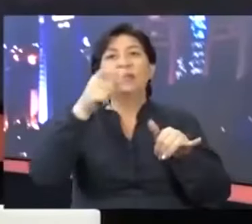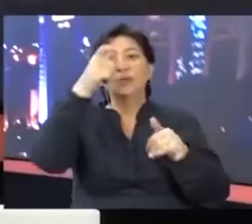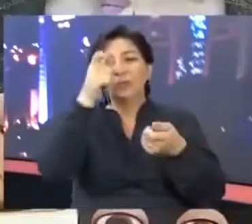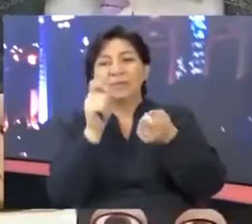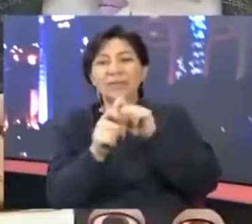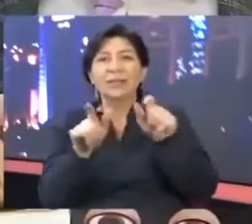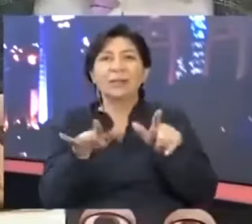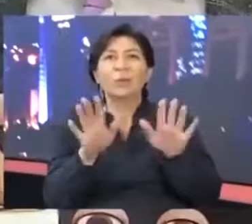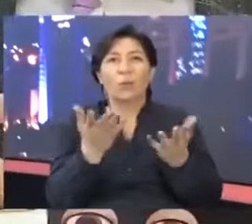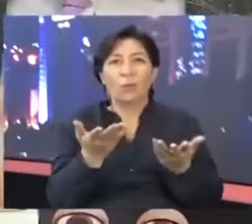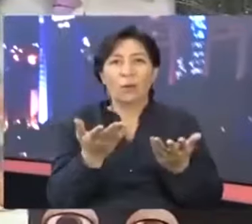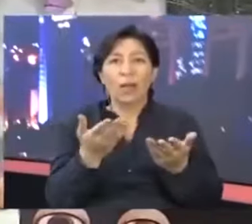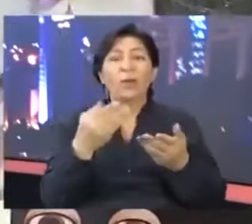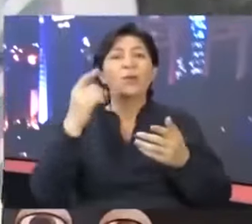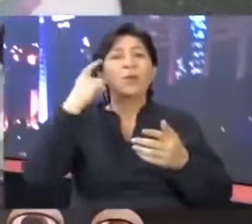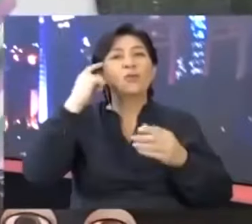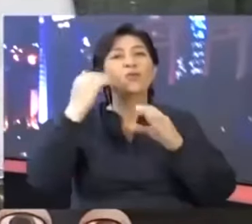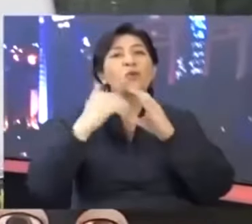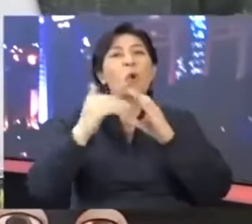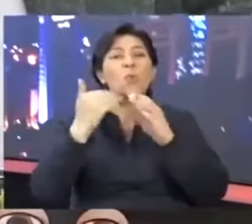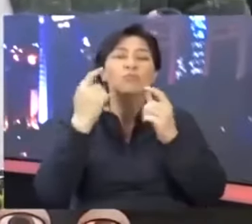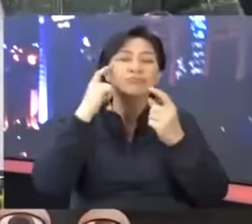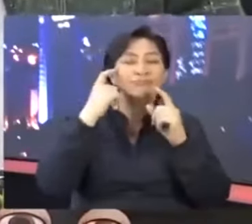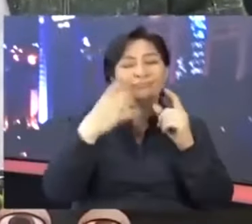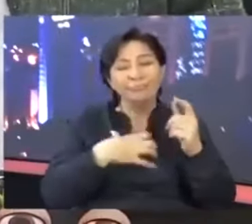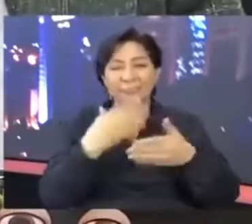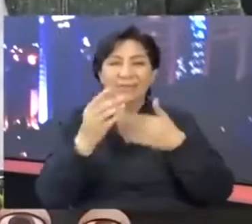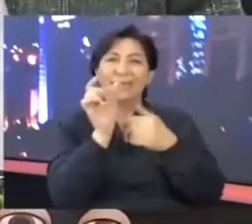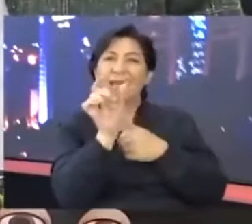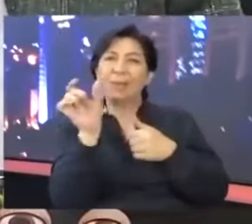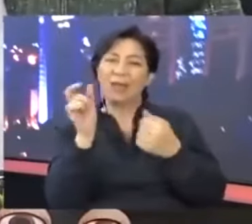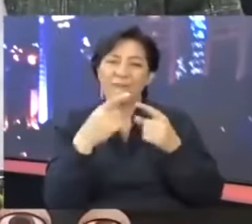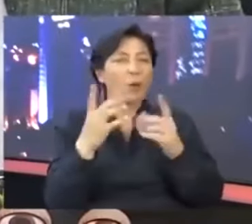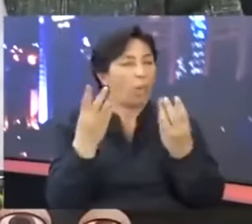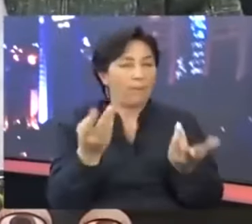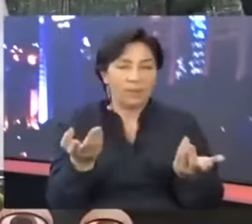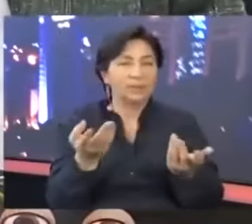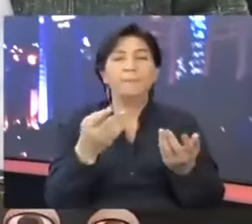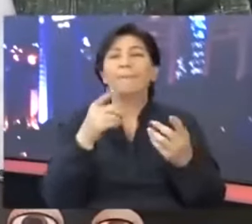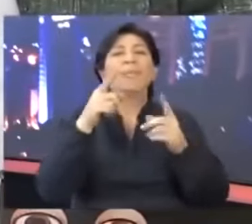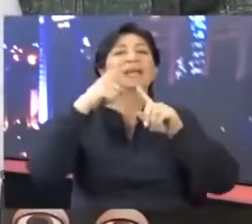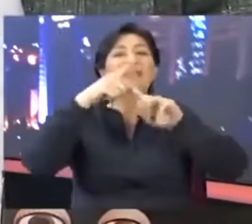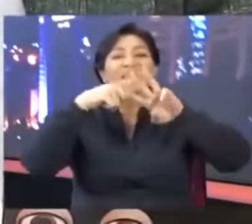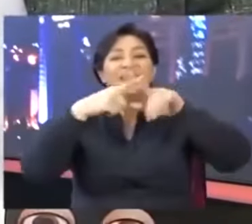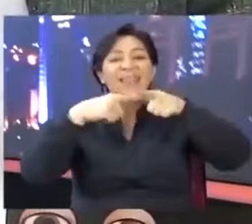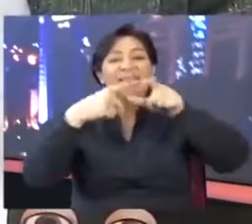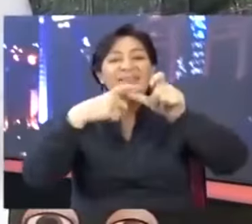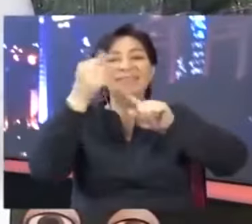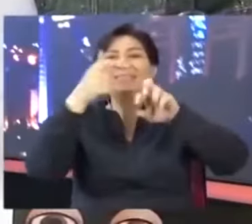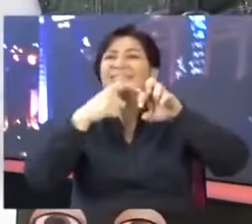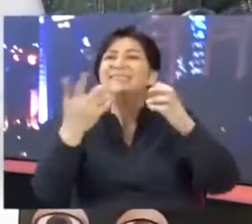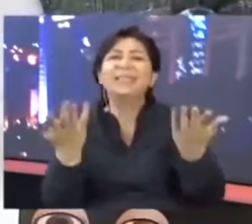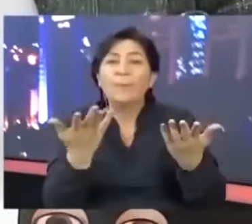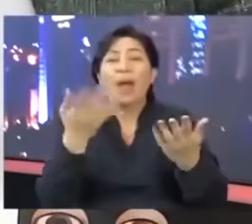evet değil mi Tabii ki yorumlamaya e kelimeleri şimdi zaten tefsirde yapılan şeylerden biri şu oluyor Arapça kelimeleri